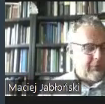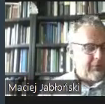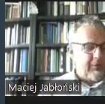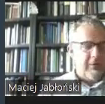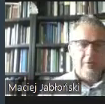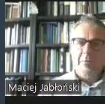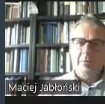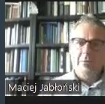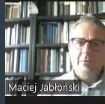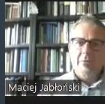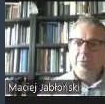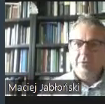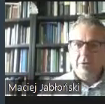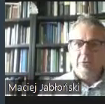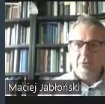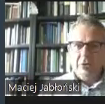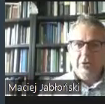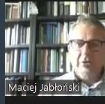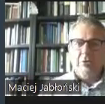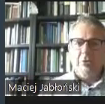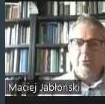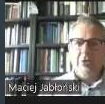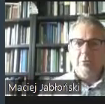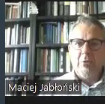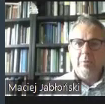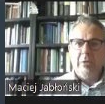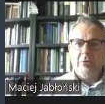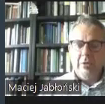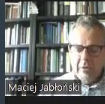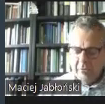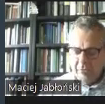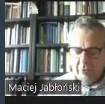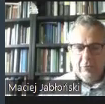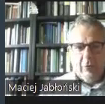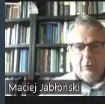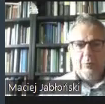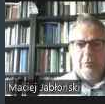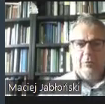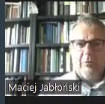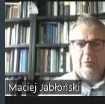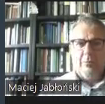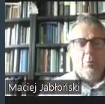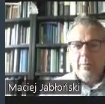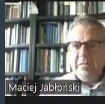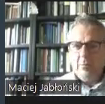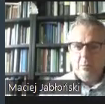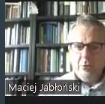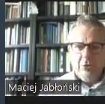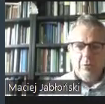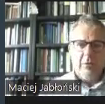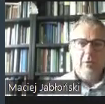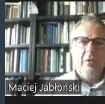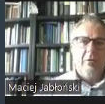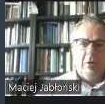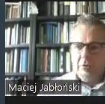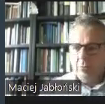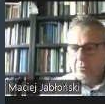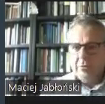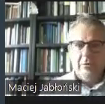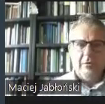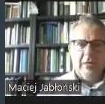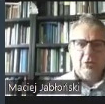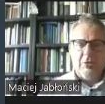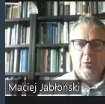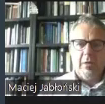osób z, nie tylko to też nasi, to są nasi podopieczni, wzrost osób z próbami samobójczymi,